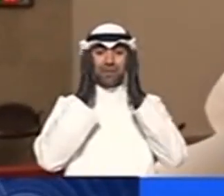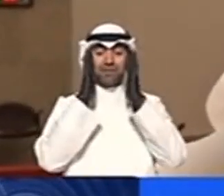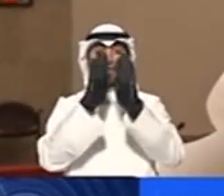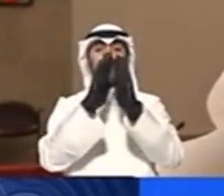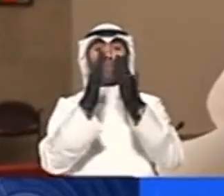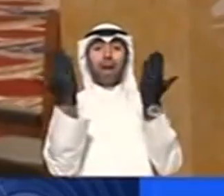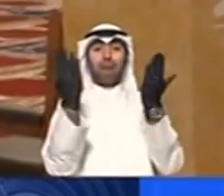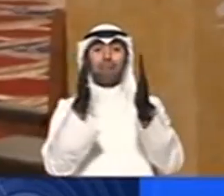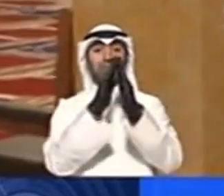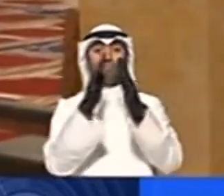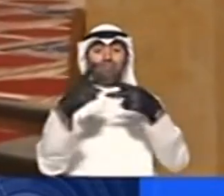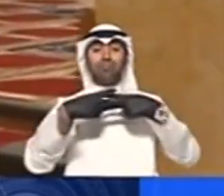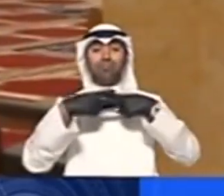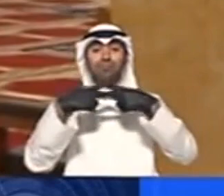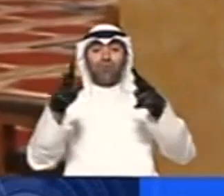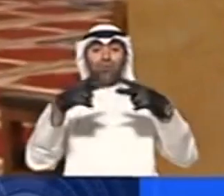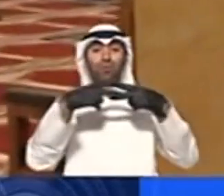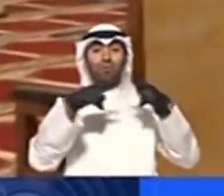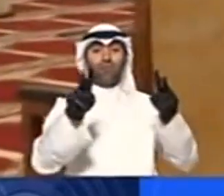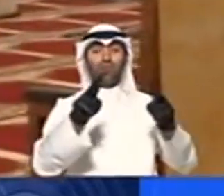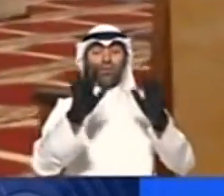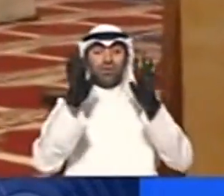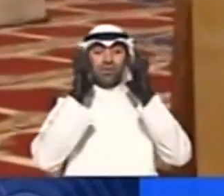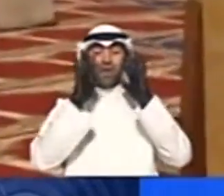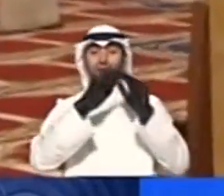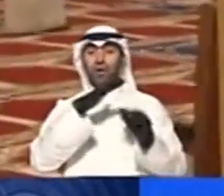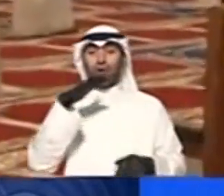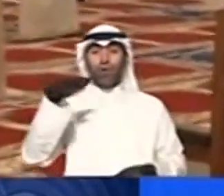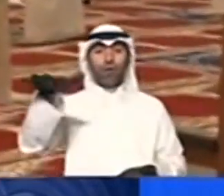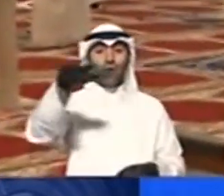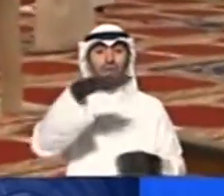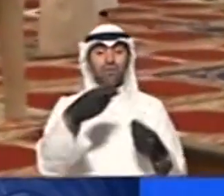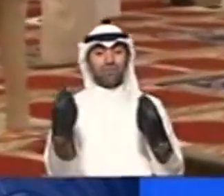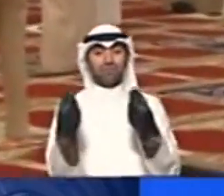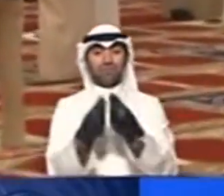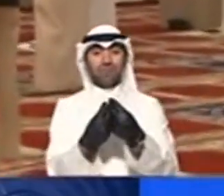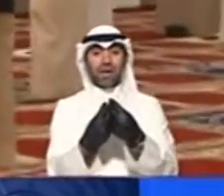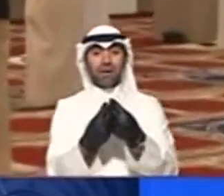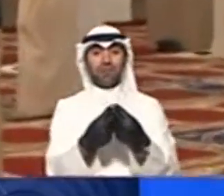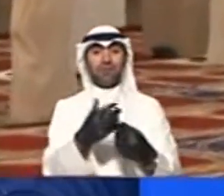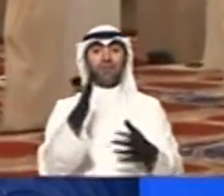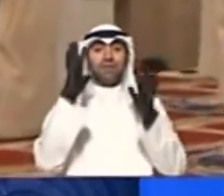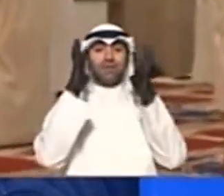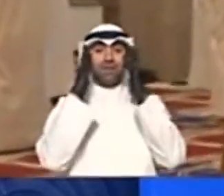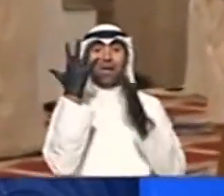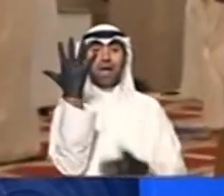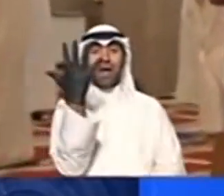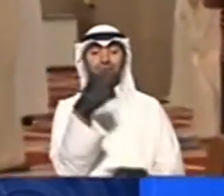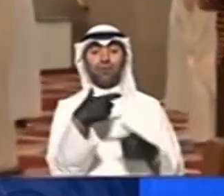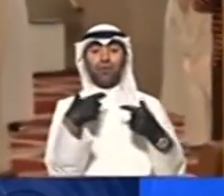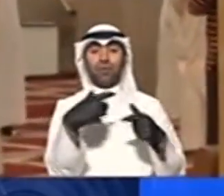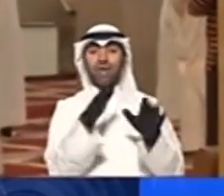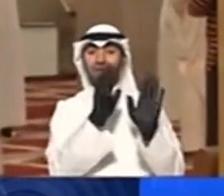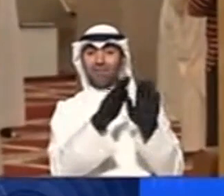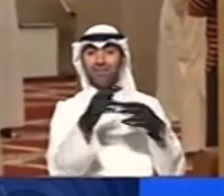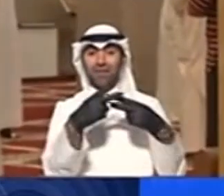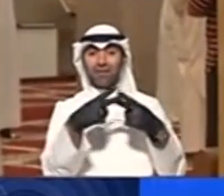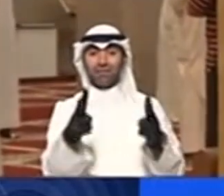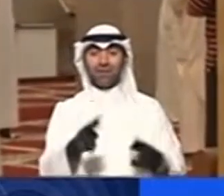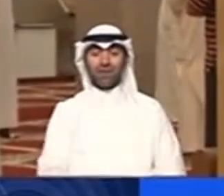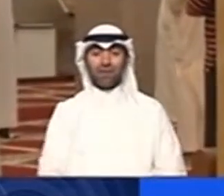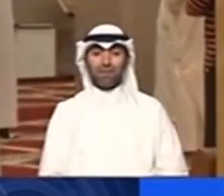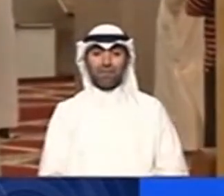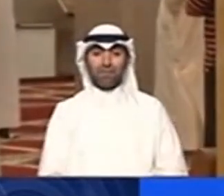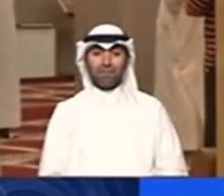صلاة الجماعة وأداء الفروض الخمس في هذه المساجد المباركة. الكل مقبل على المسجد في لحفة